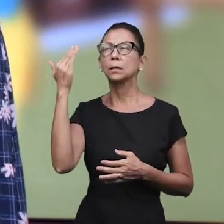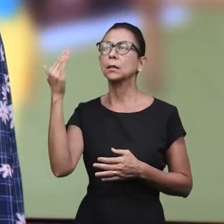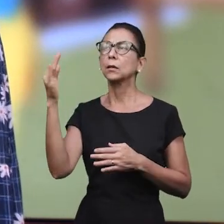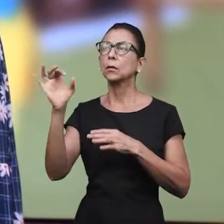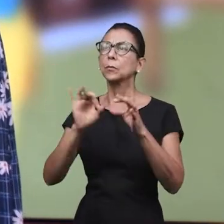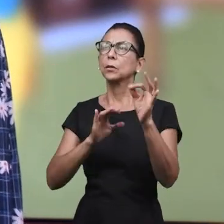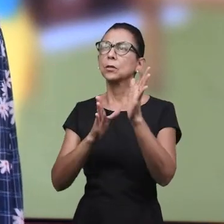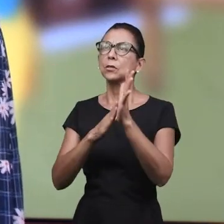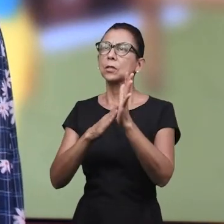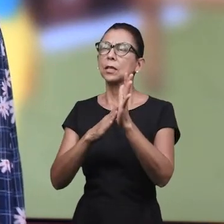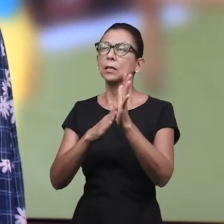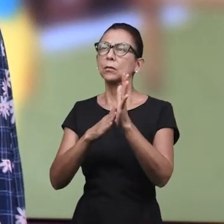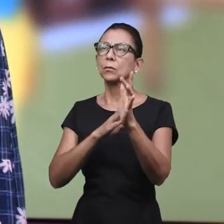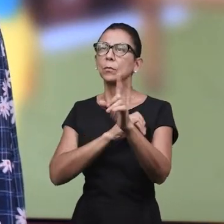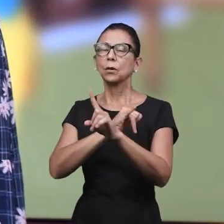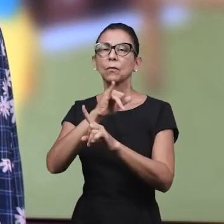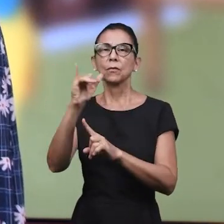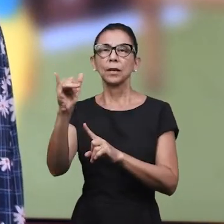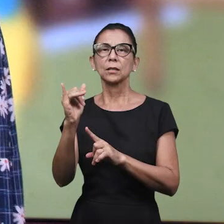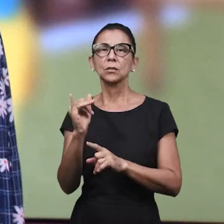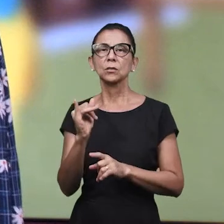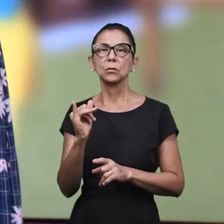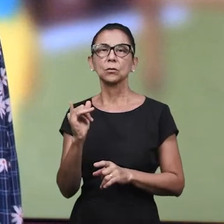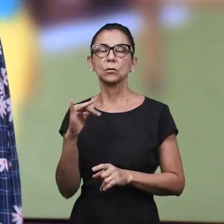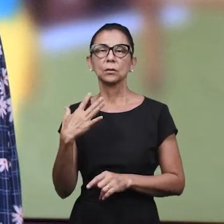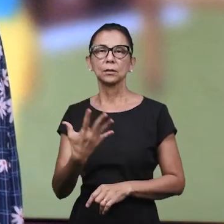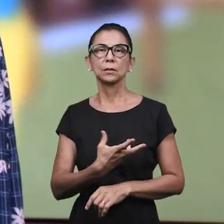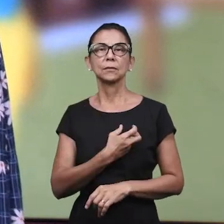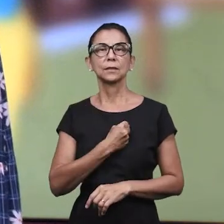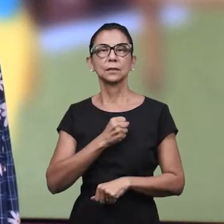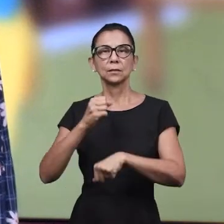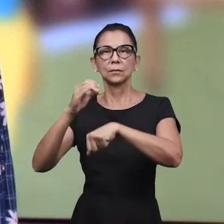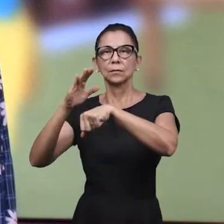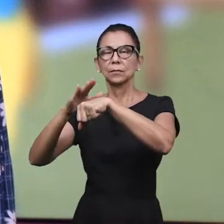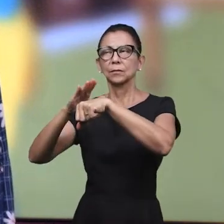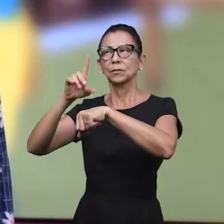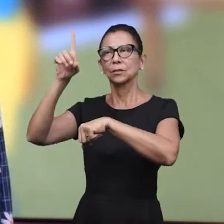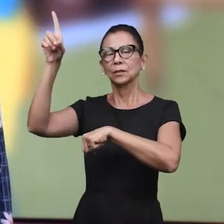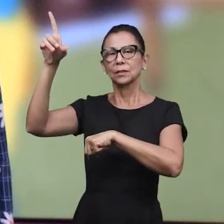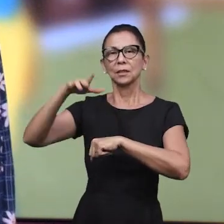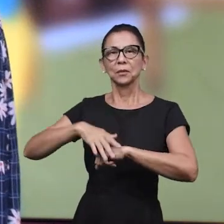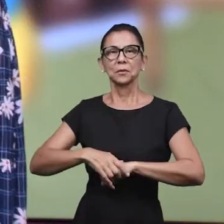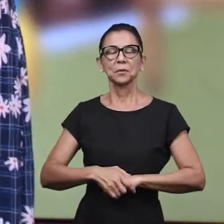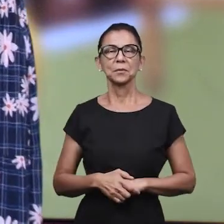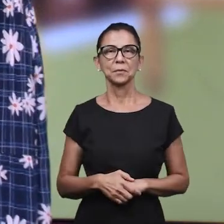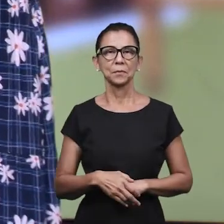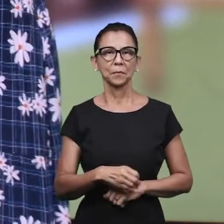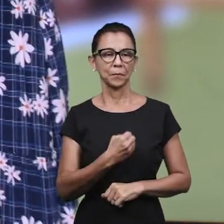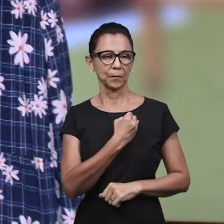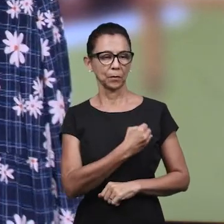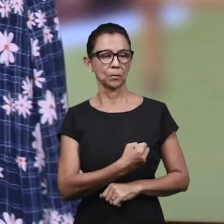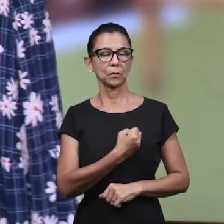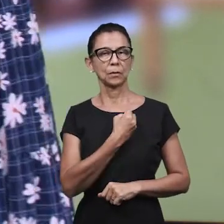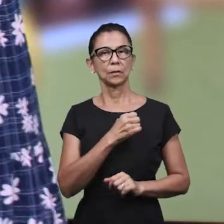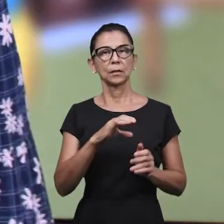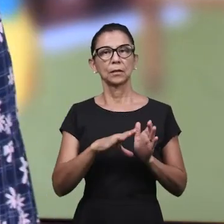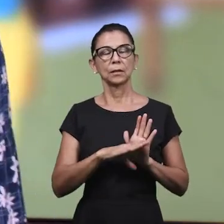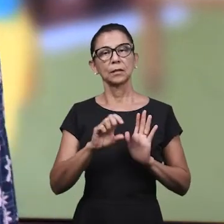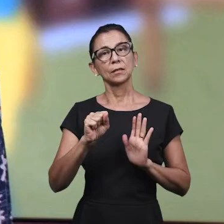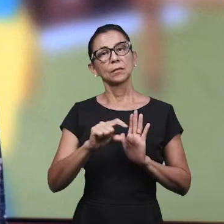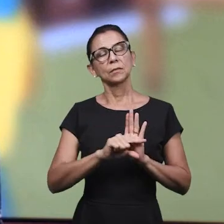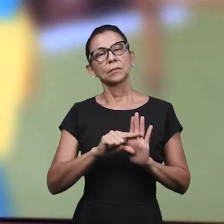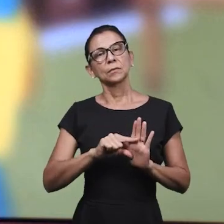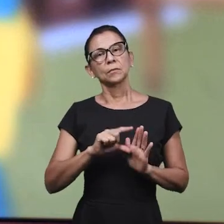manière comme Abraham a touché le plan prophétique de Dieu pour le salut. Et je vous invite à lire ensemble le texte qui se trouve dans l'évangile de